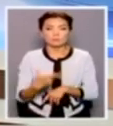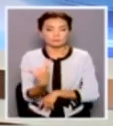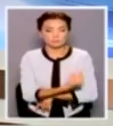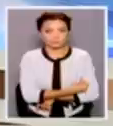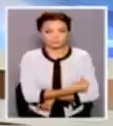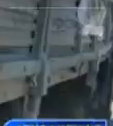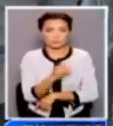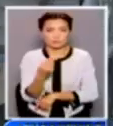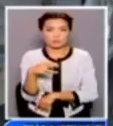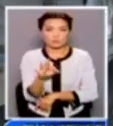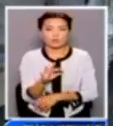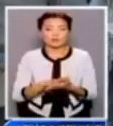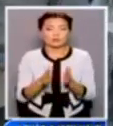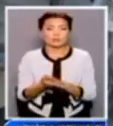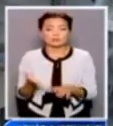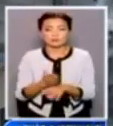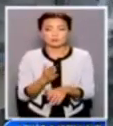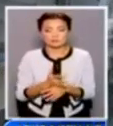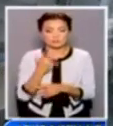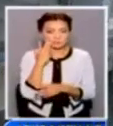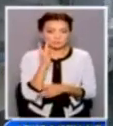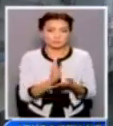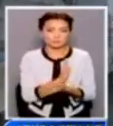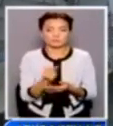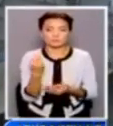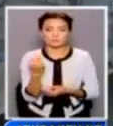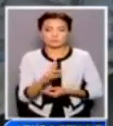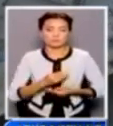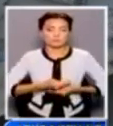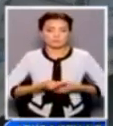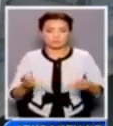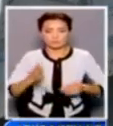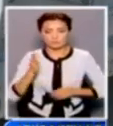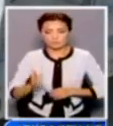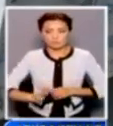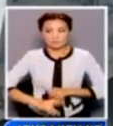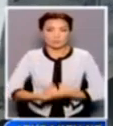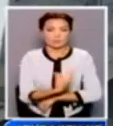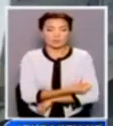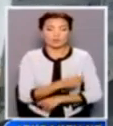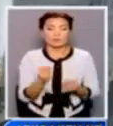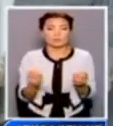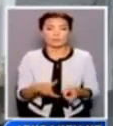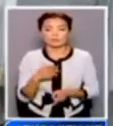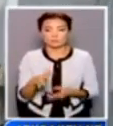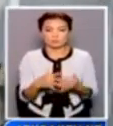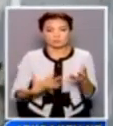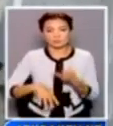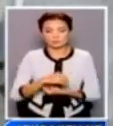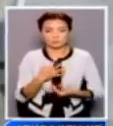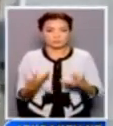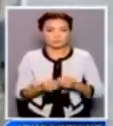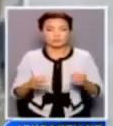шприцов «Бранда» организовал беспрецедентную акцию по бесплатной раздаче мединструментов населению.